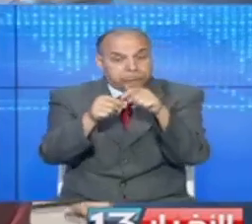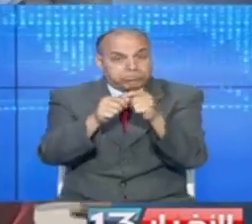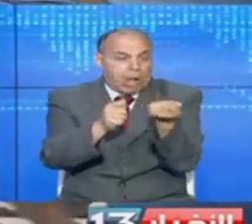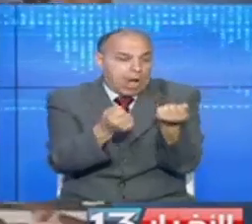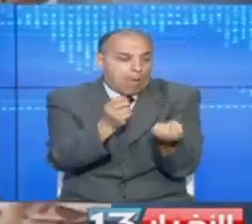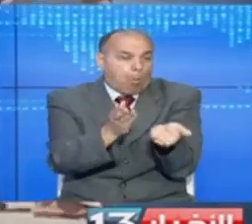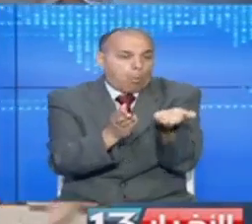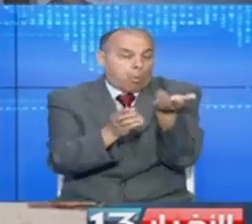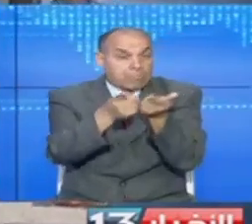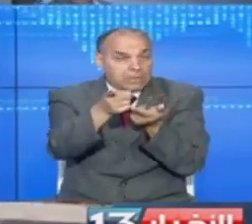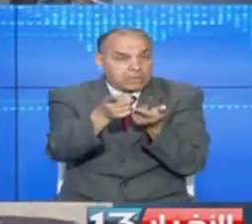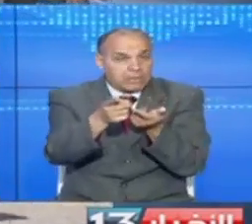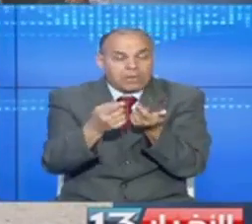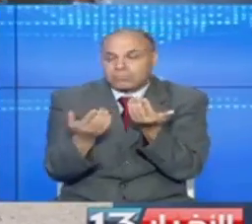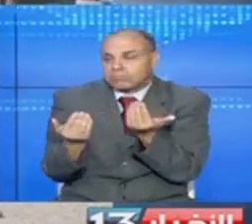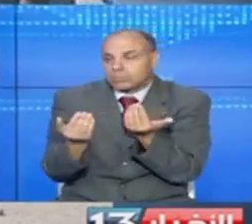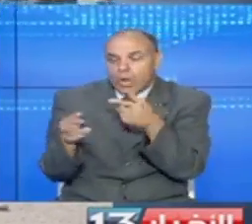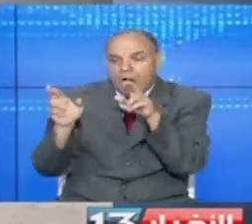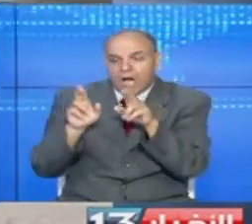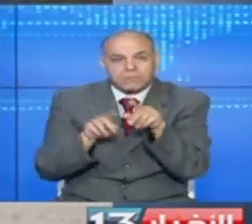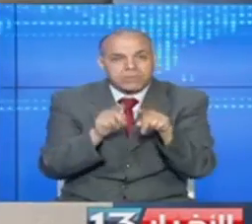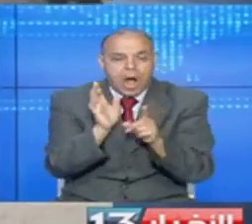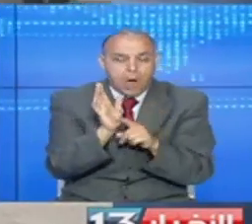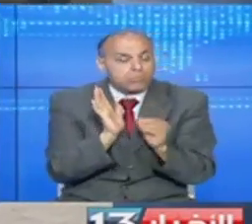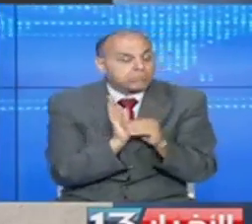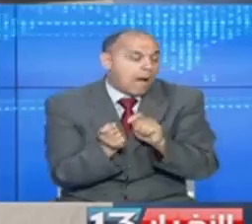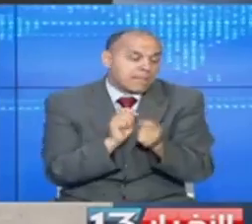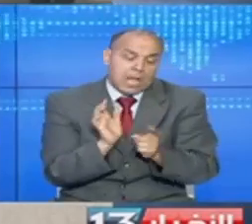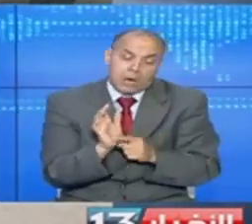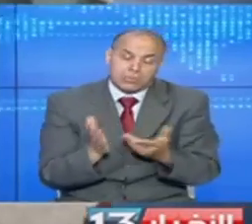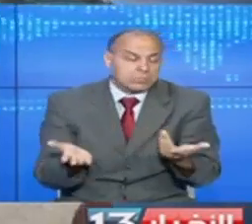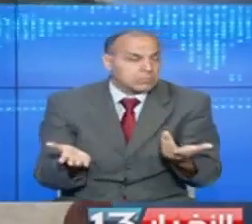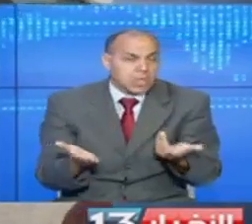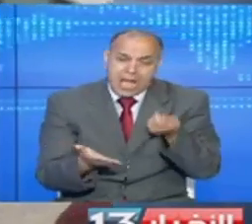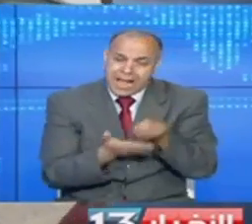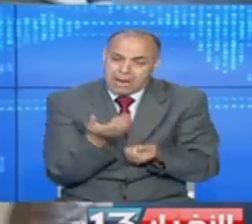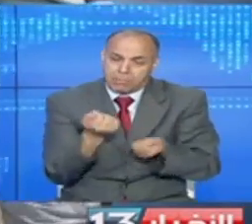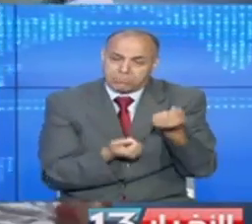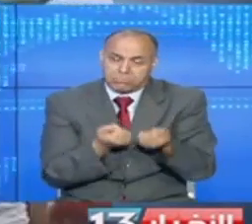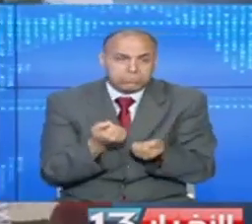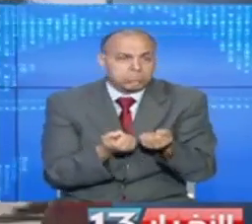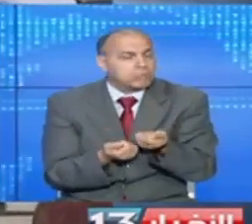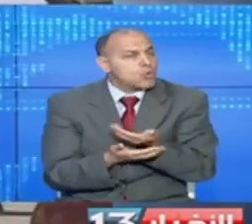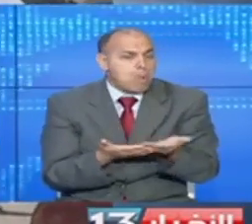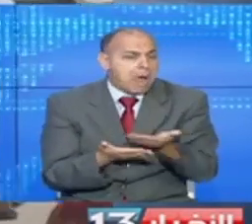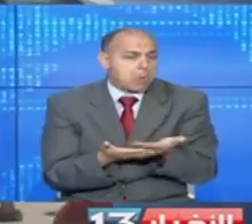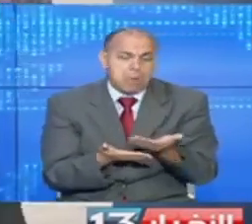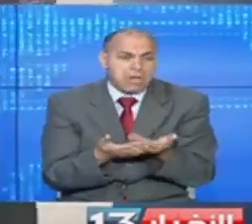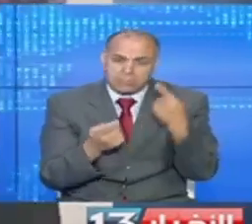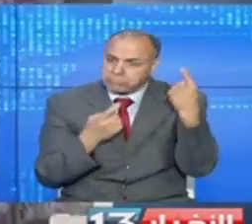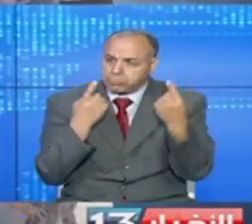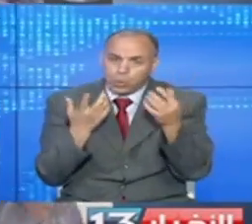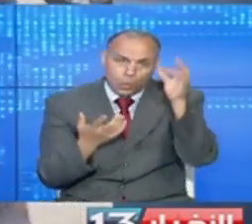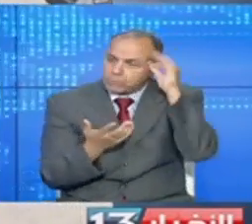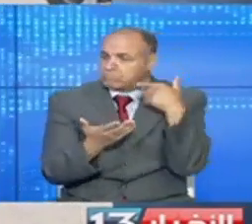ارتفاع الاسعار، وفي انتظار مراجعه بعض القوانين يبقى اقتناء سيارة بسعر معقول حلما